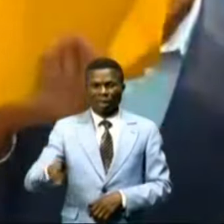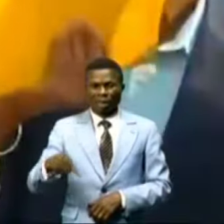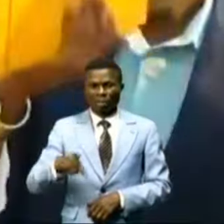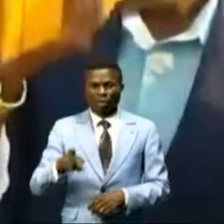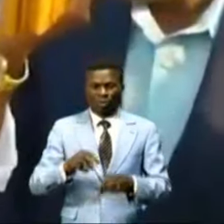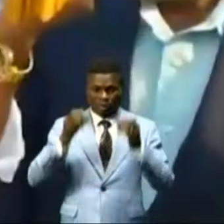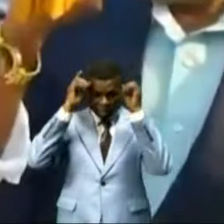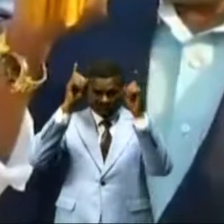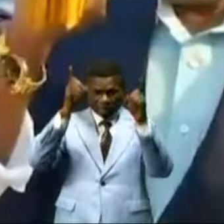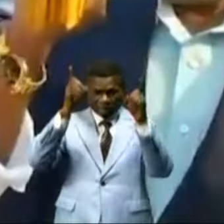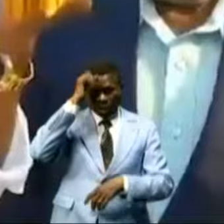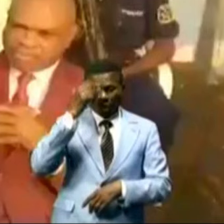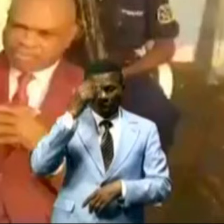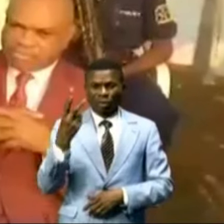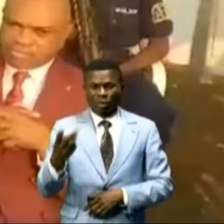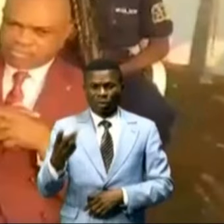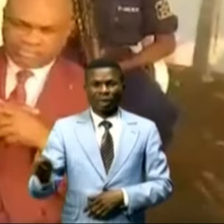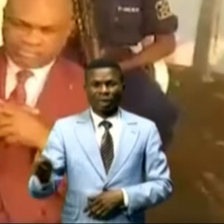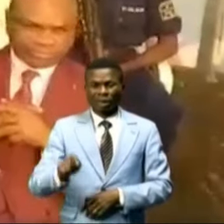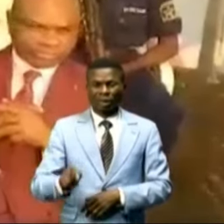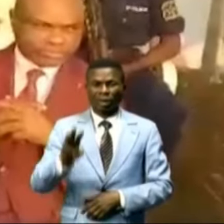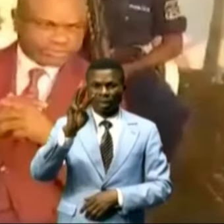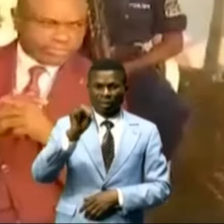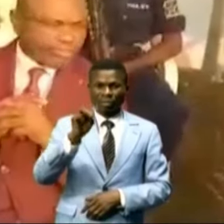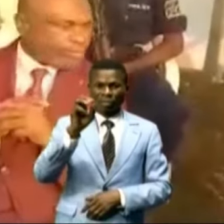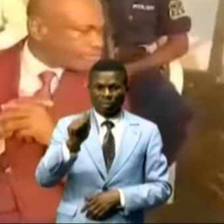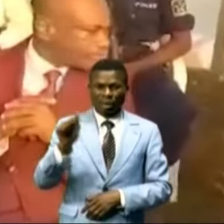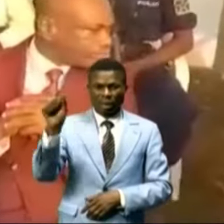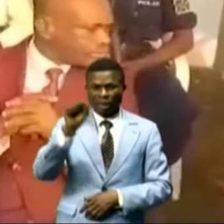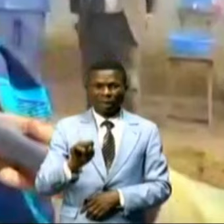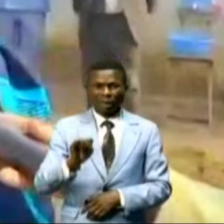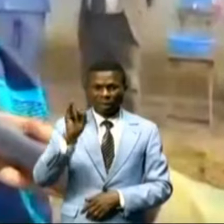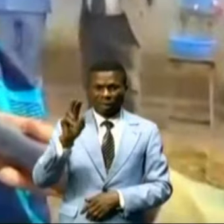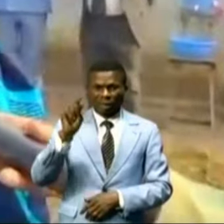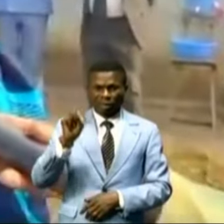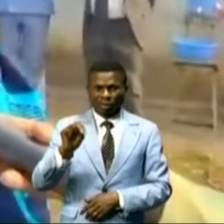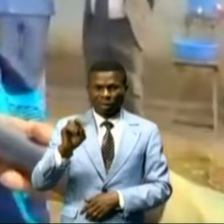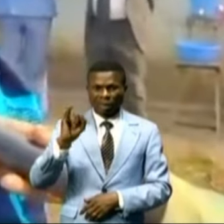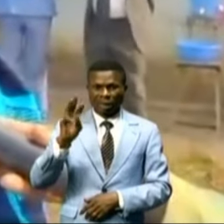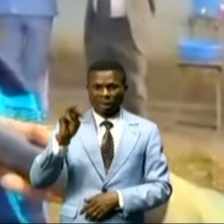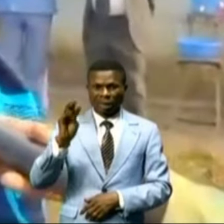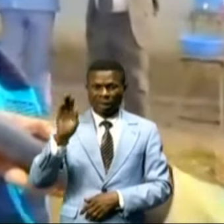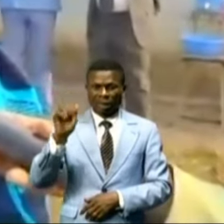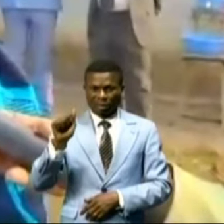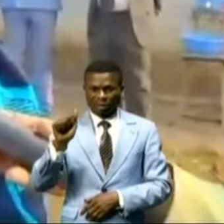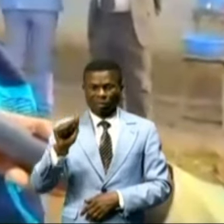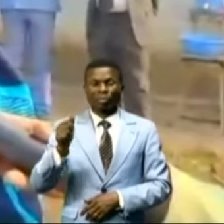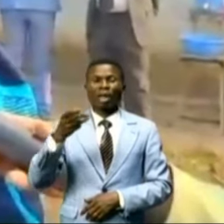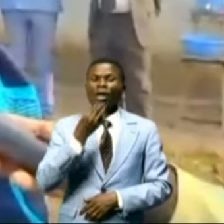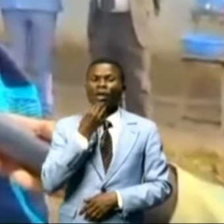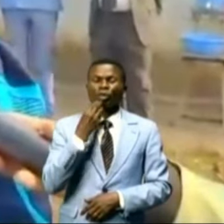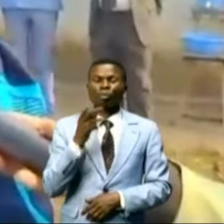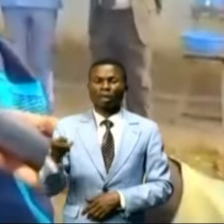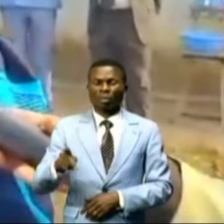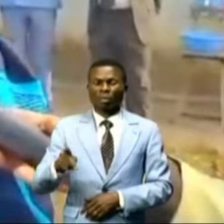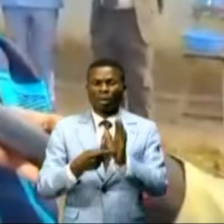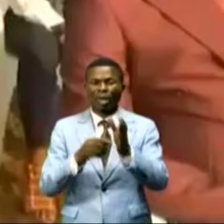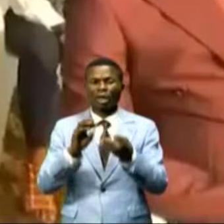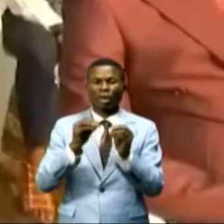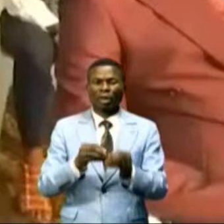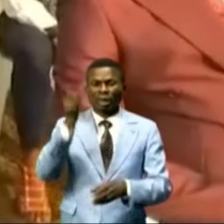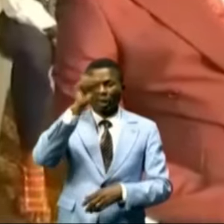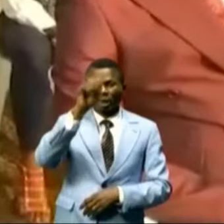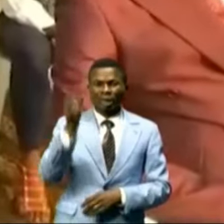éducationnelle de Kwilu 2, territoire de Massimanimba. L'inspecteur de la province a présenté les statistiques qui s'élèvent à 38